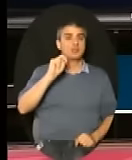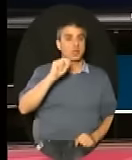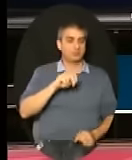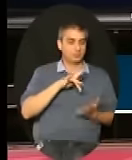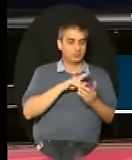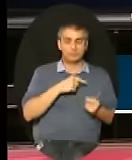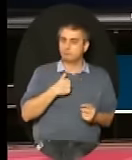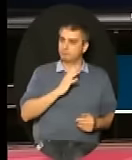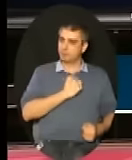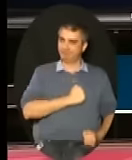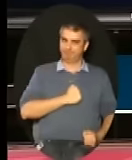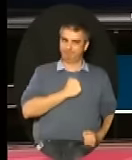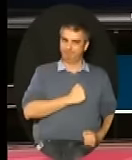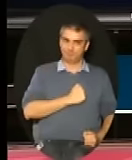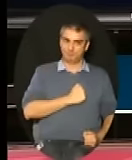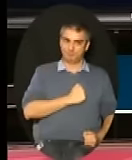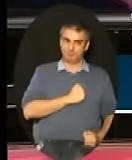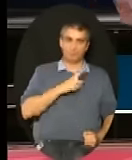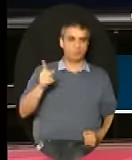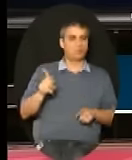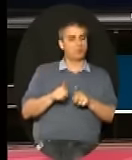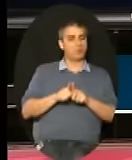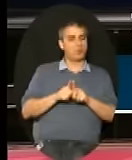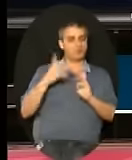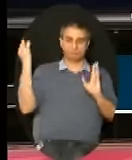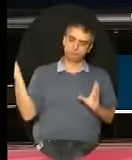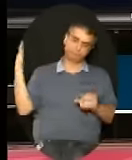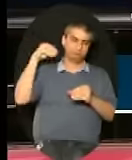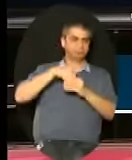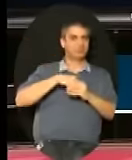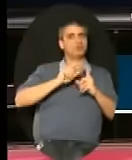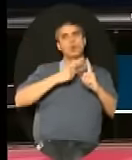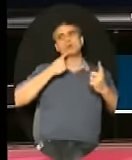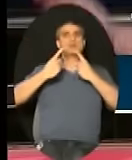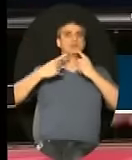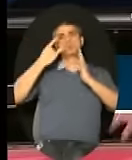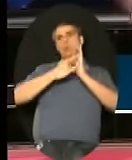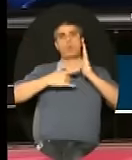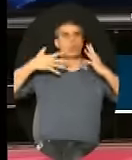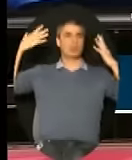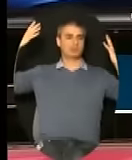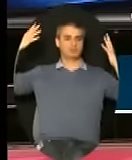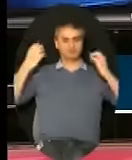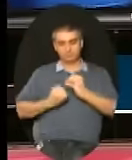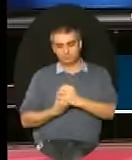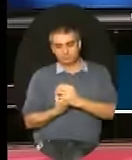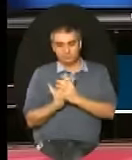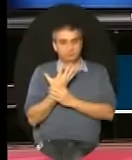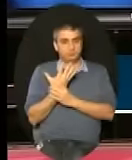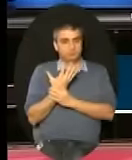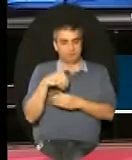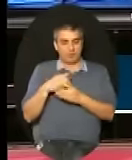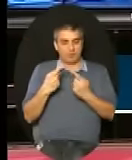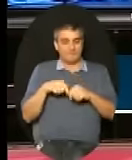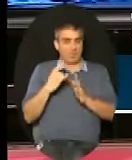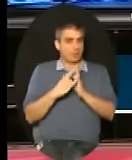אני מצרה על זה שבה הוא לכאורה הלביש את זה כאיזה דיון חוקתי שצומח מתוך